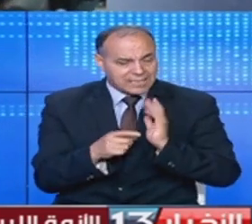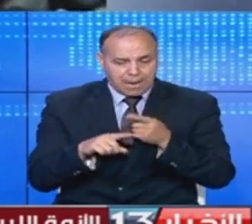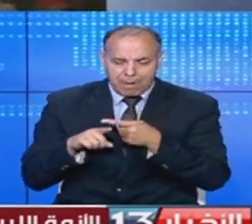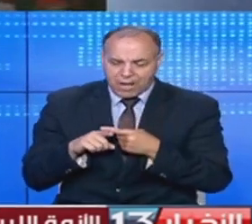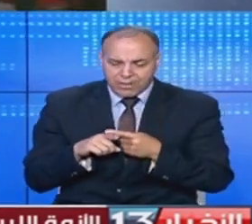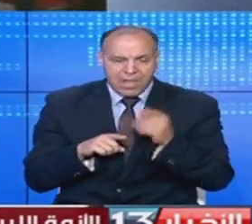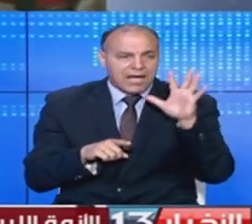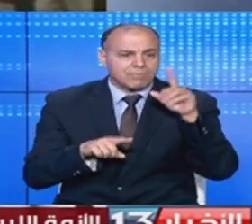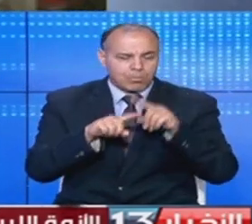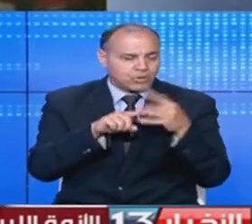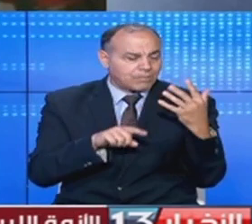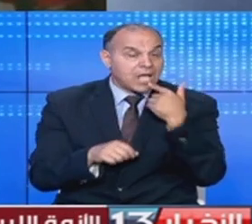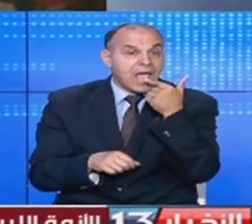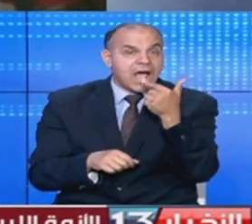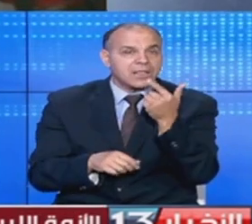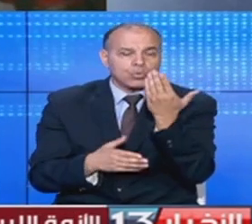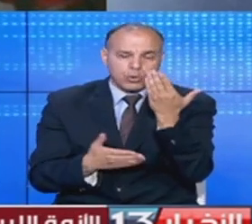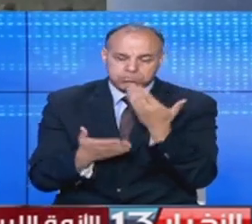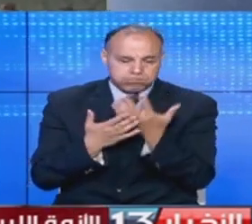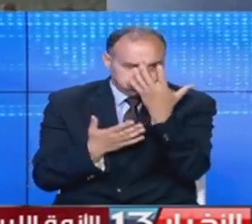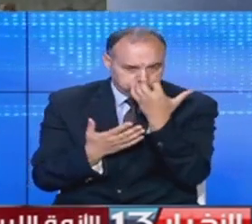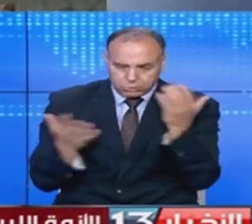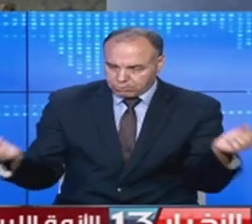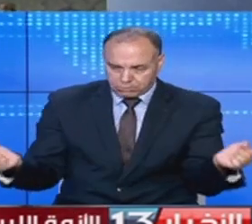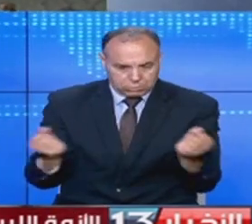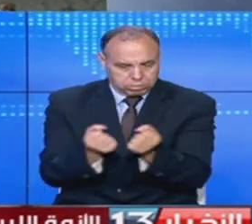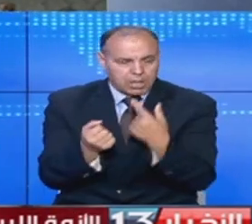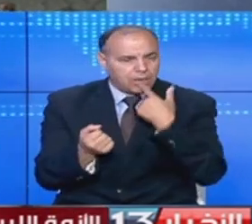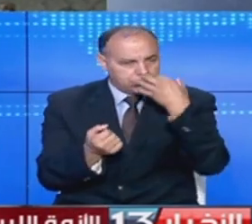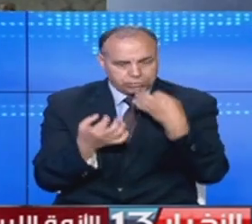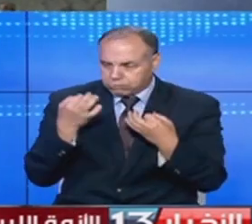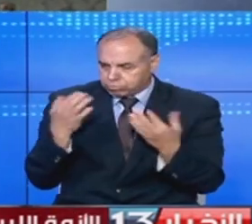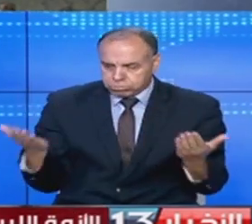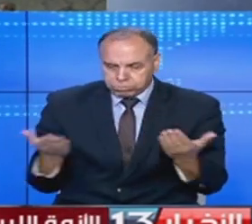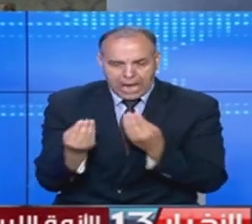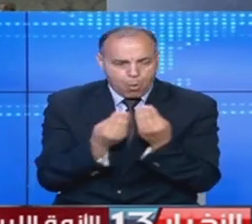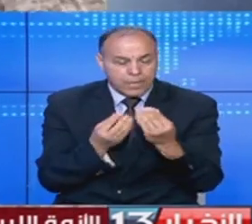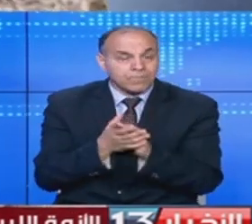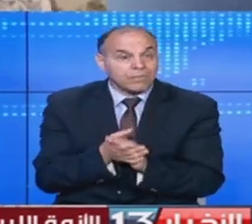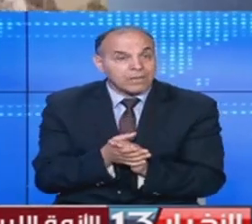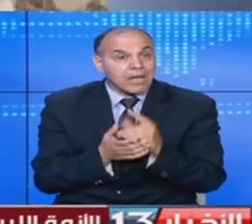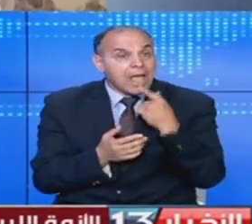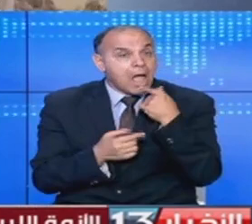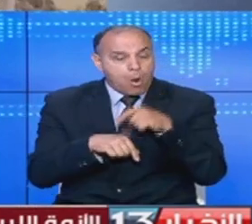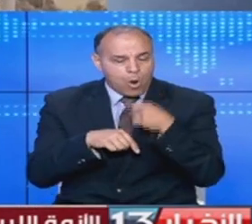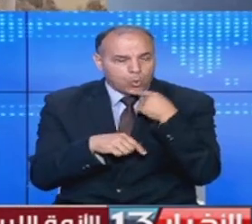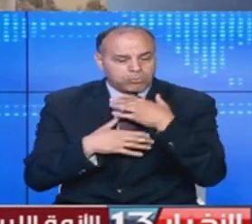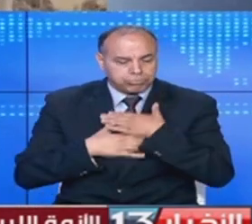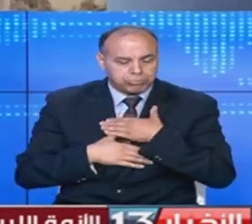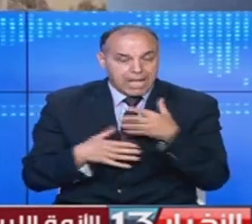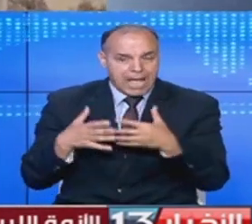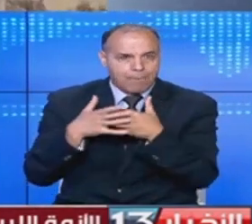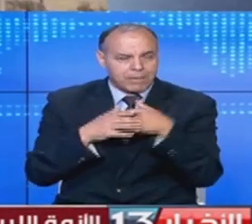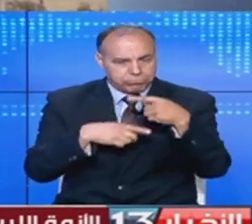المشتركة 5+5، وأشادت بجدية الطرفين والتزامهما في مسار الحوار. وفي الوقت الذي رحبت فيه